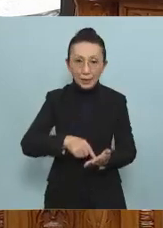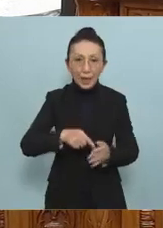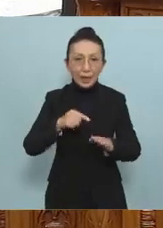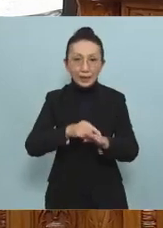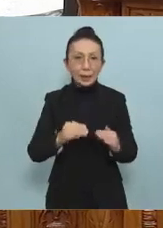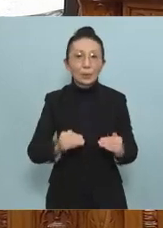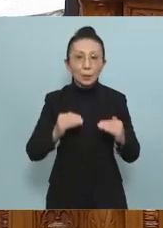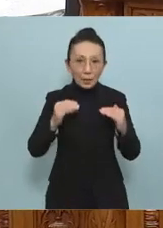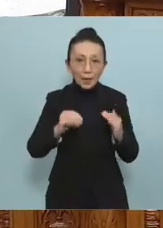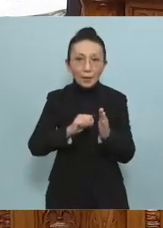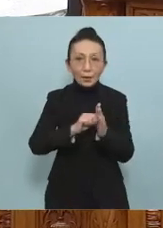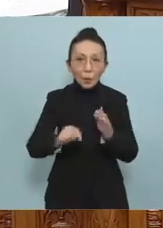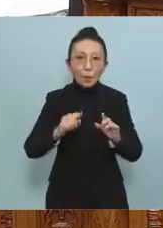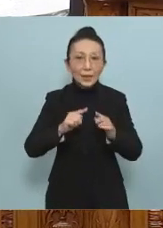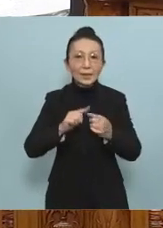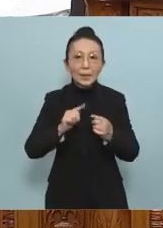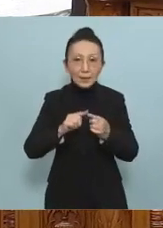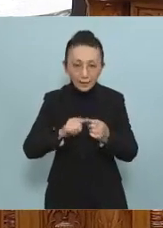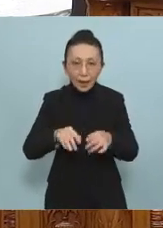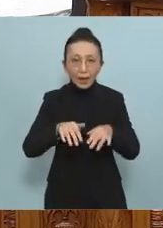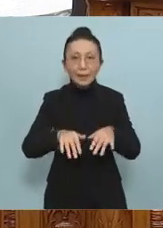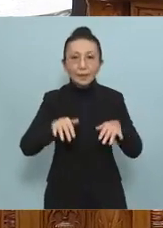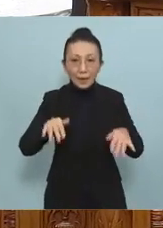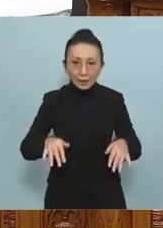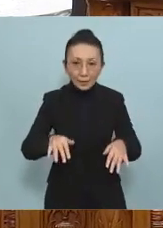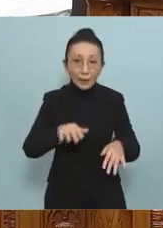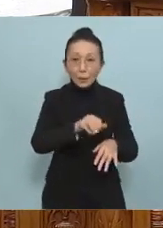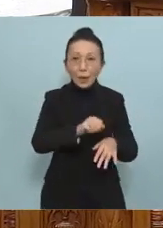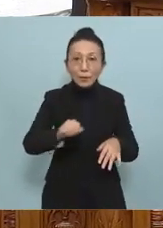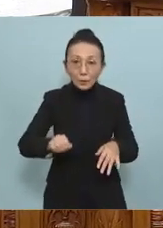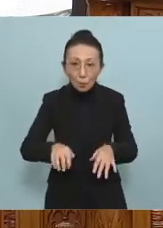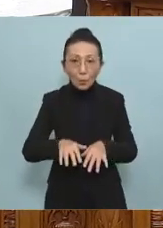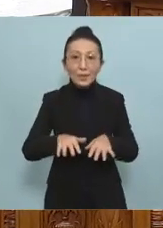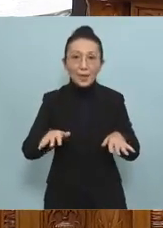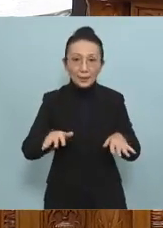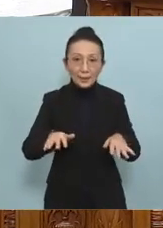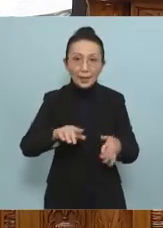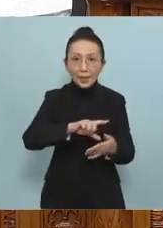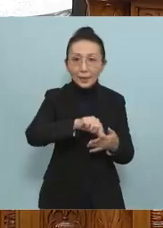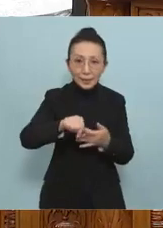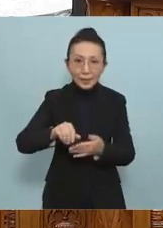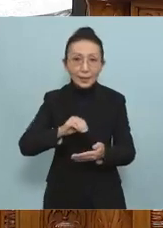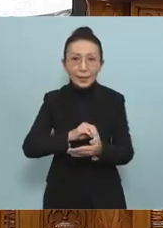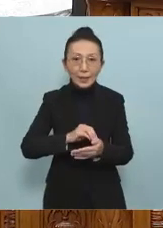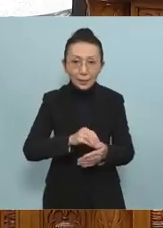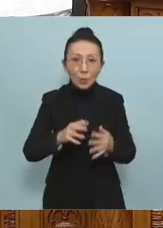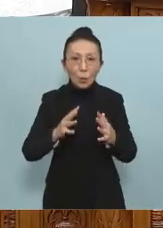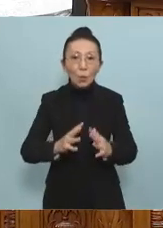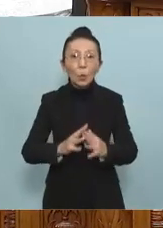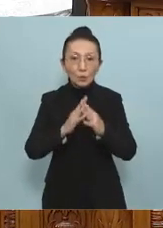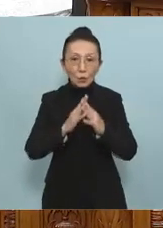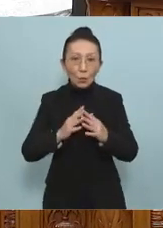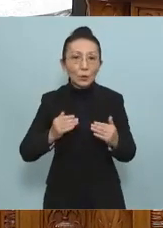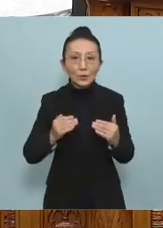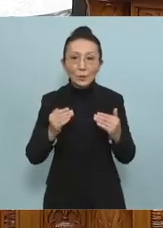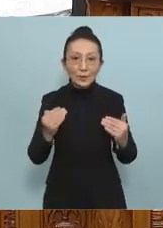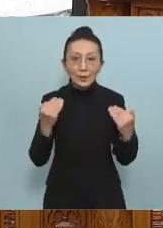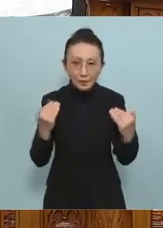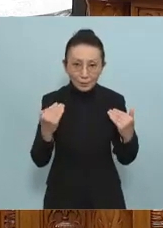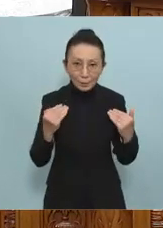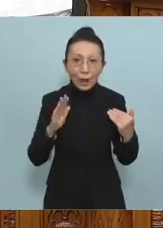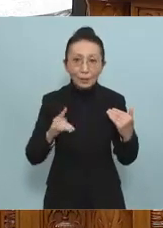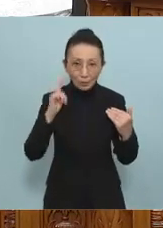効率的な医療提供体制の確保を目指して地域医療構想を進める必要があります